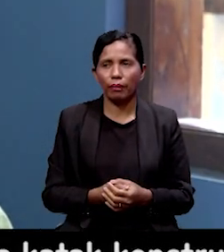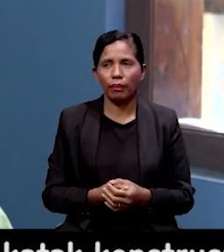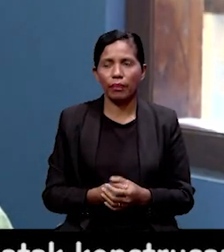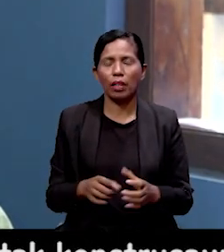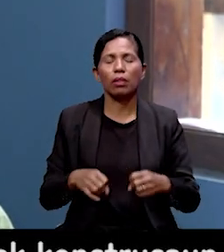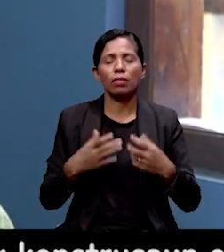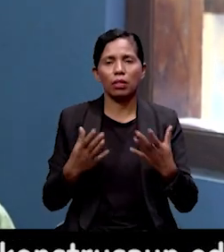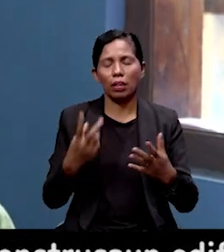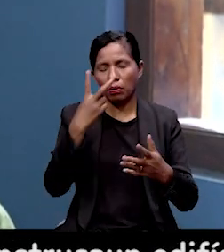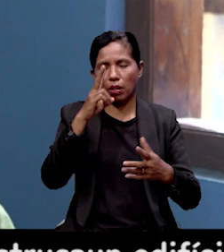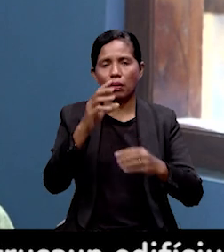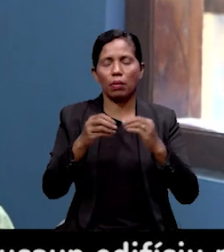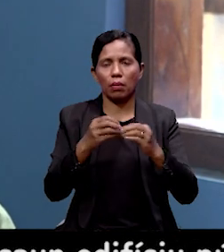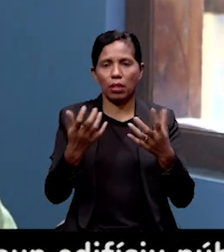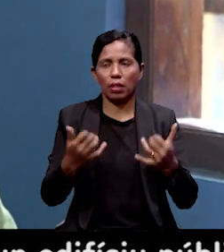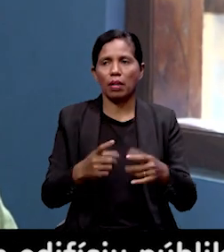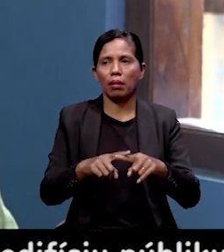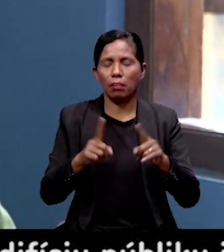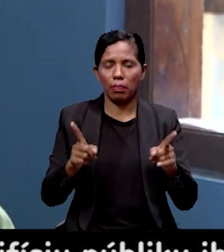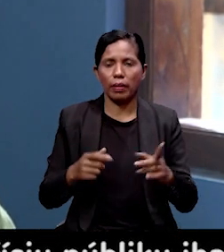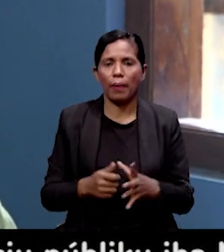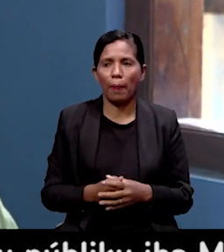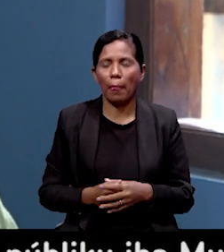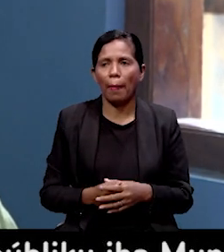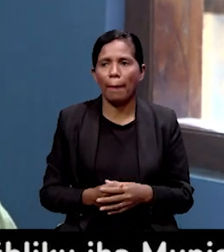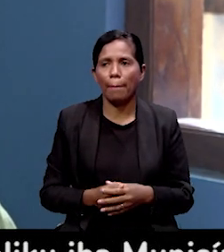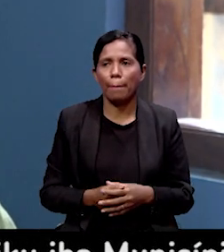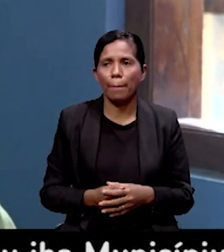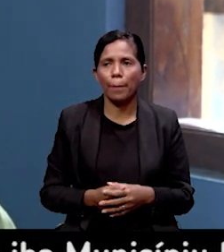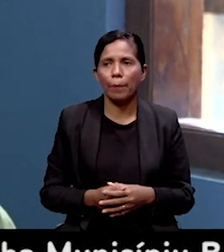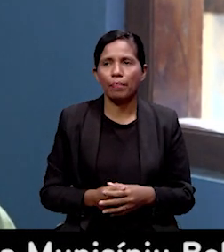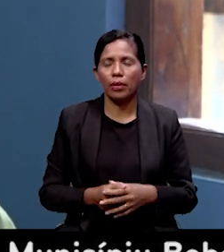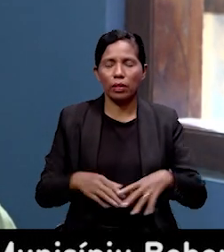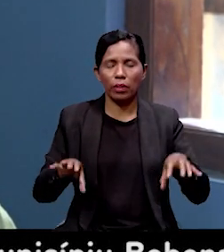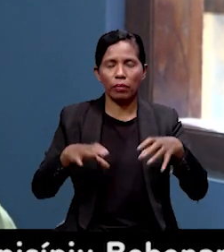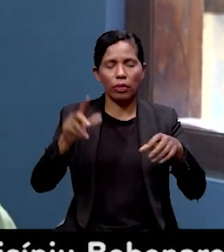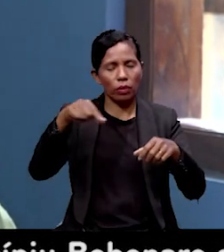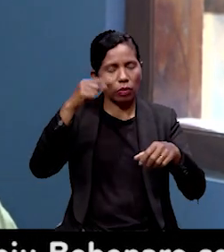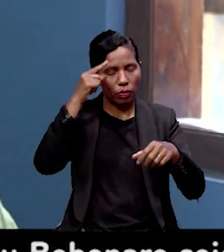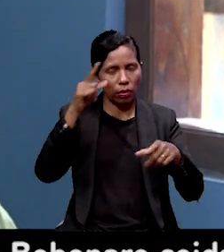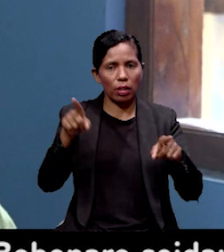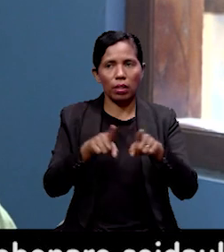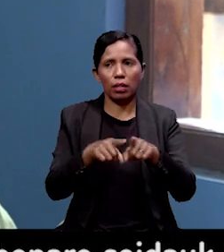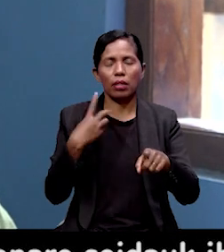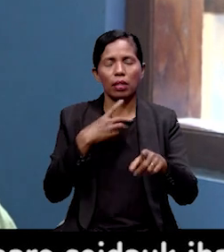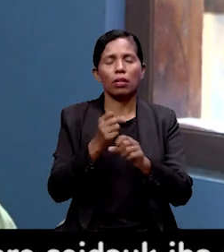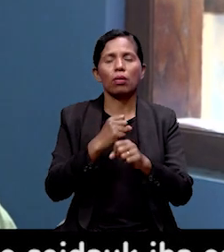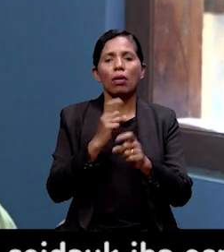antisipa ita ne mai be ya itne sistema governação mahane sane ona ita to galu unsa